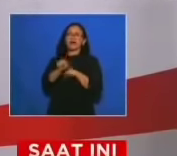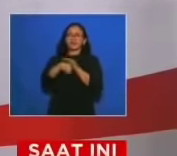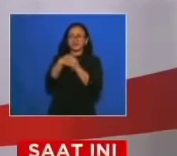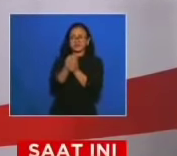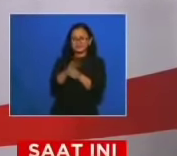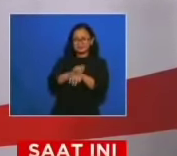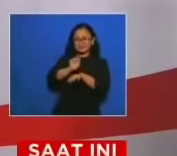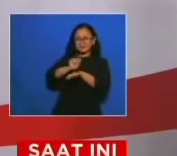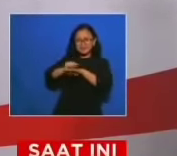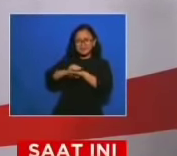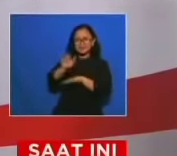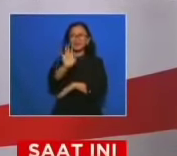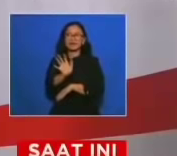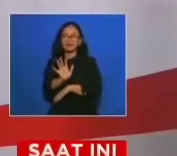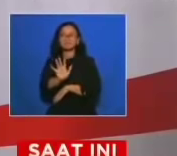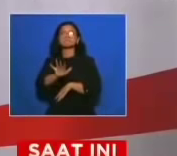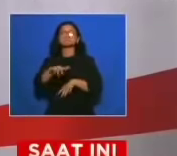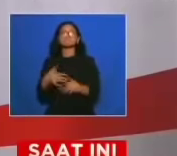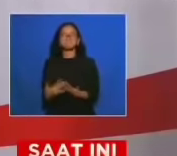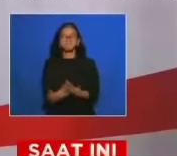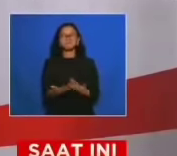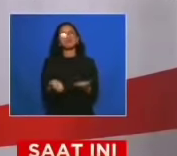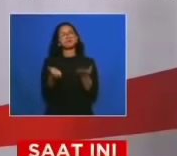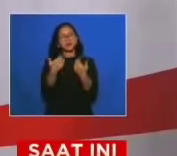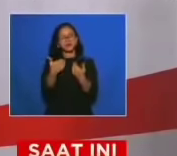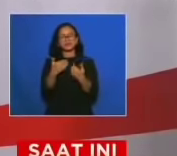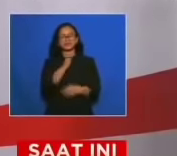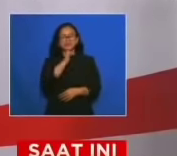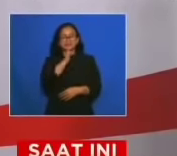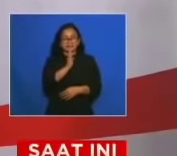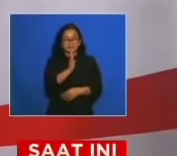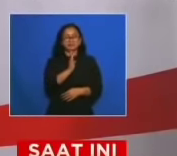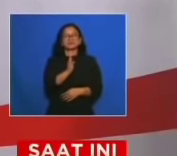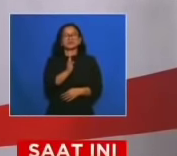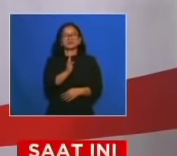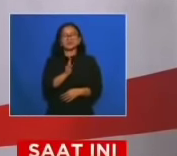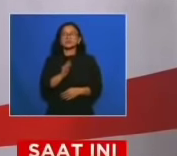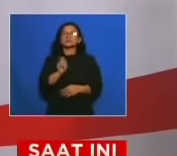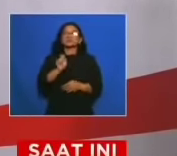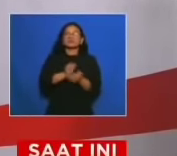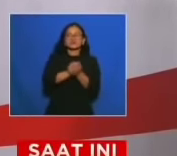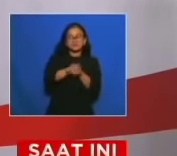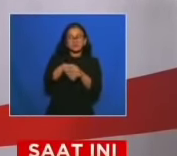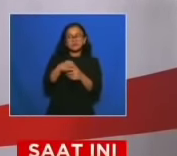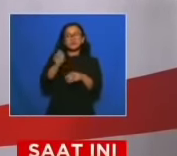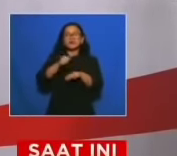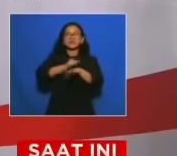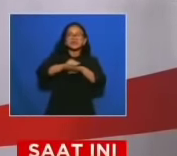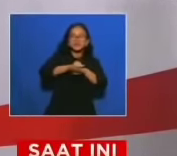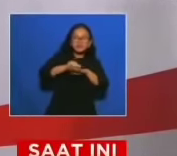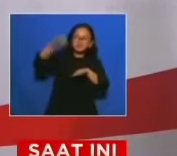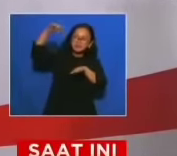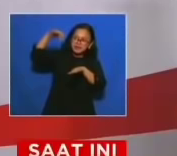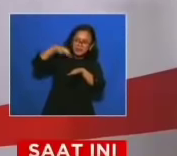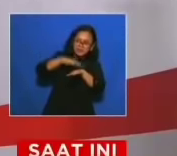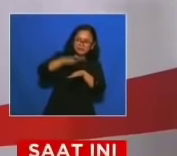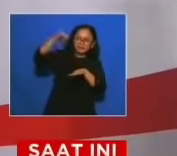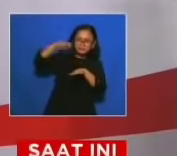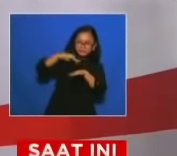Oleh karena itu, mari patuhi disiplin mencuci tangan pakai sabun dan air yang